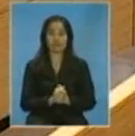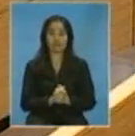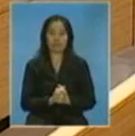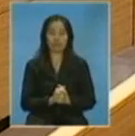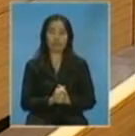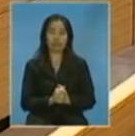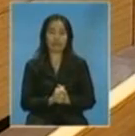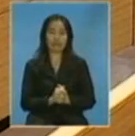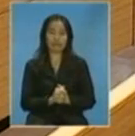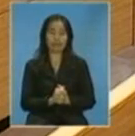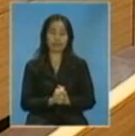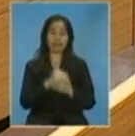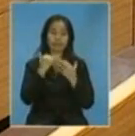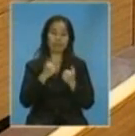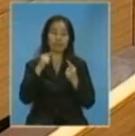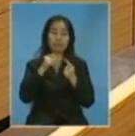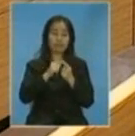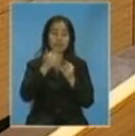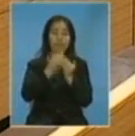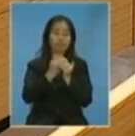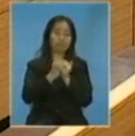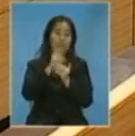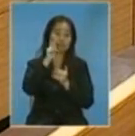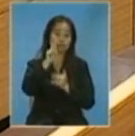ที่ท่านขอกู้2ล้านล้านครับ